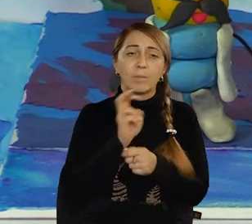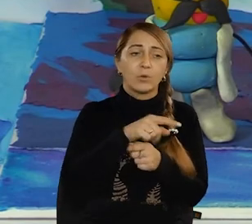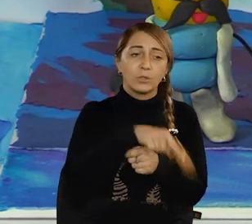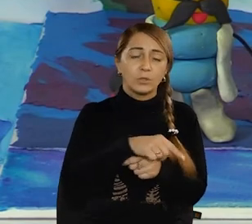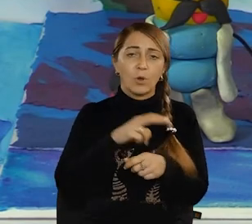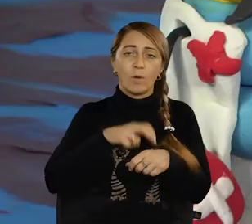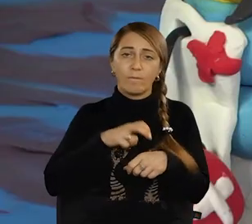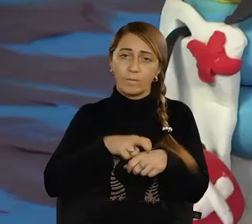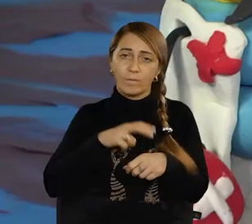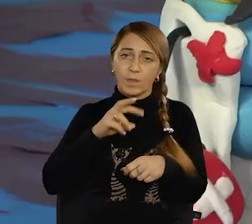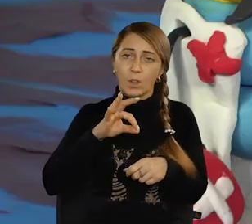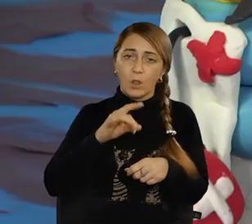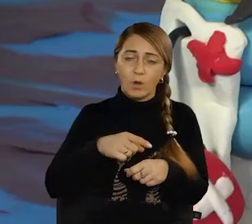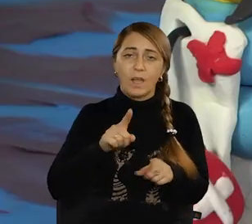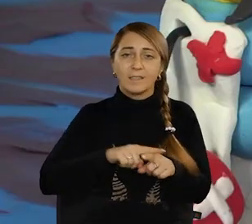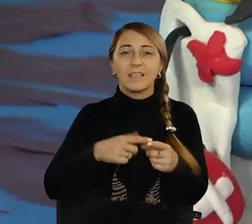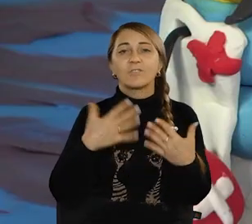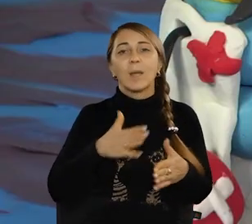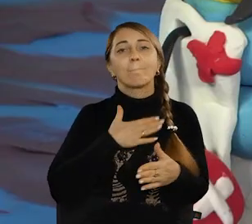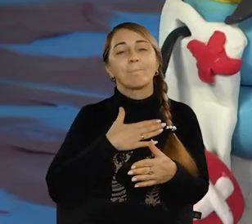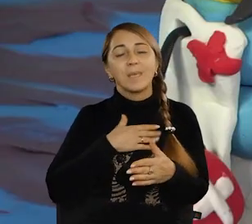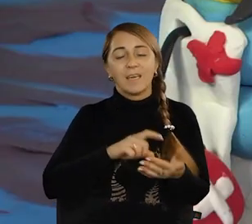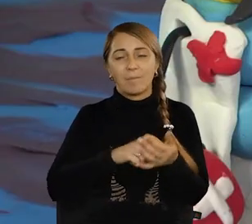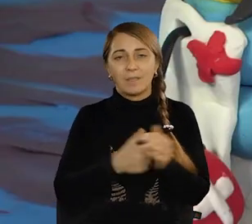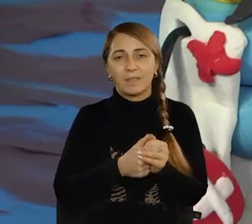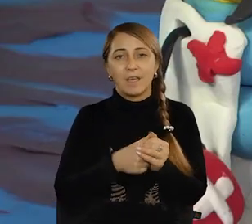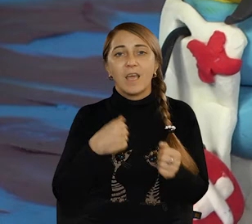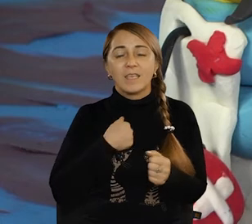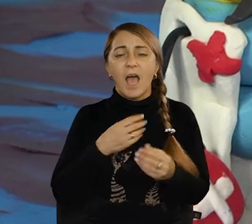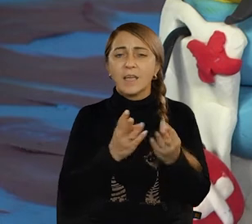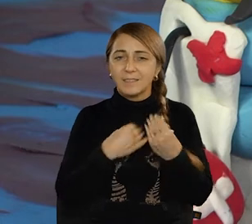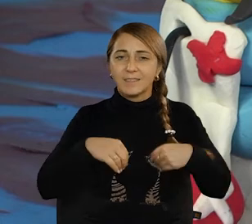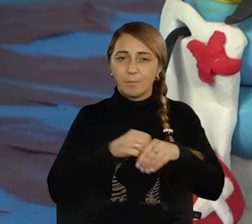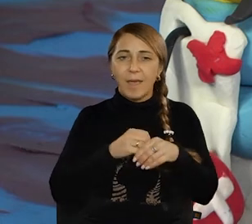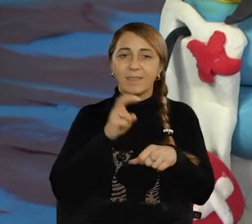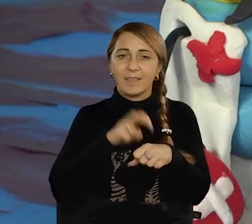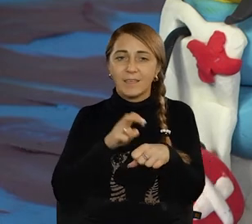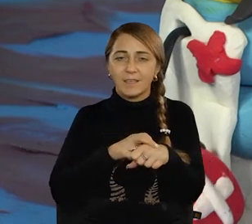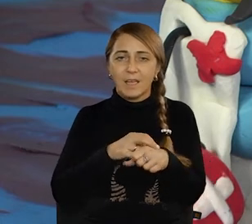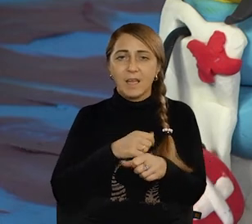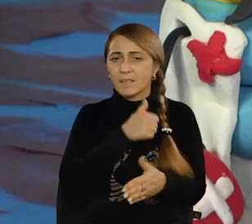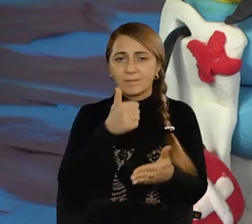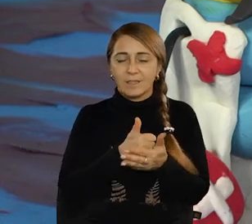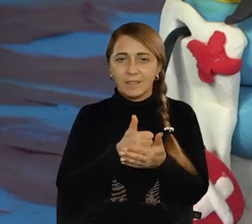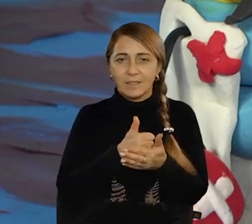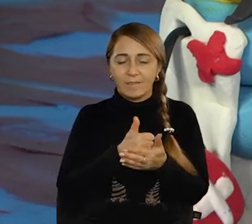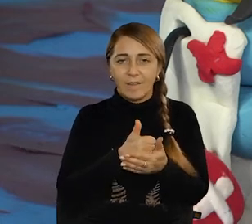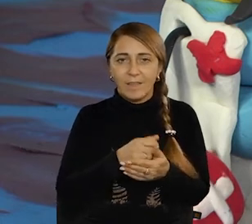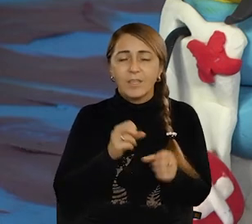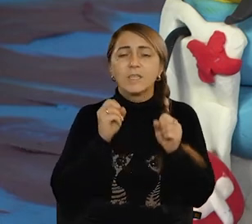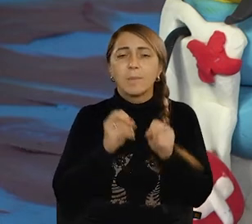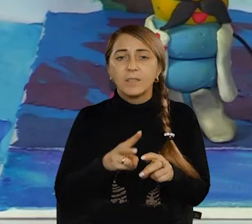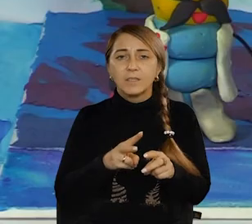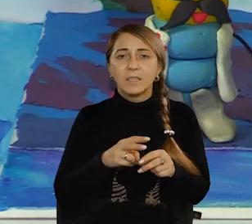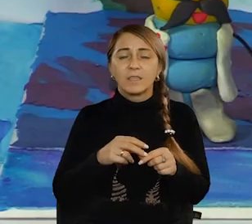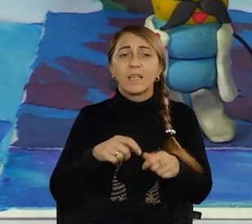до лора. А це вже мій кабінет, продовжив тато. Я сімейний лікар. Саме сімейні лікарі